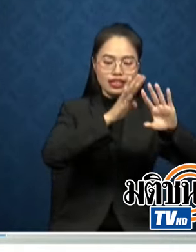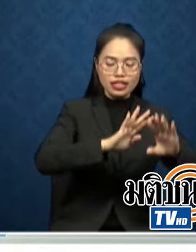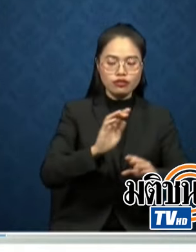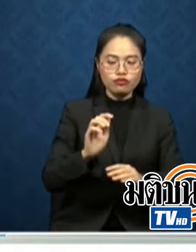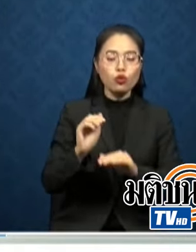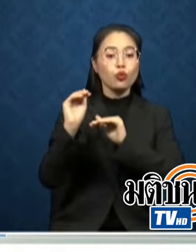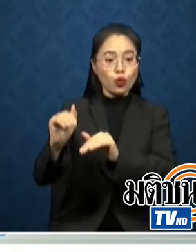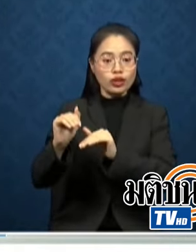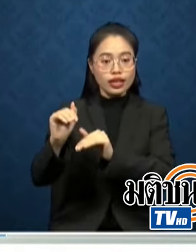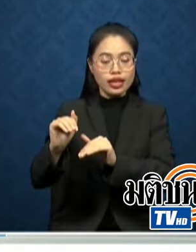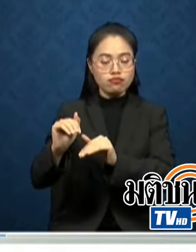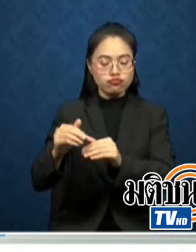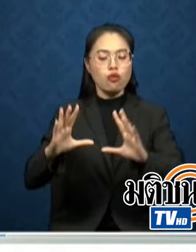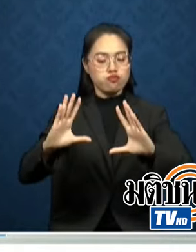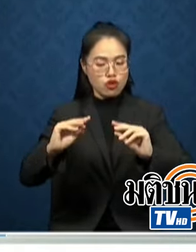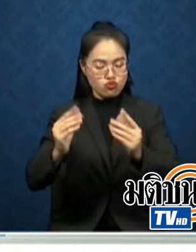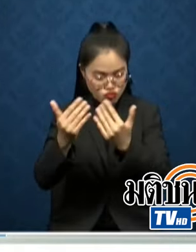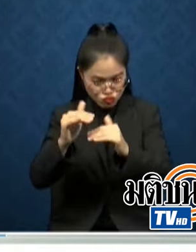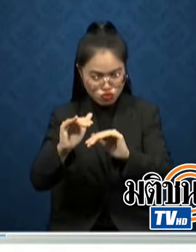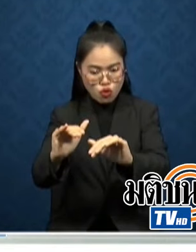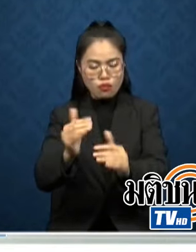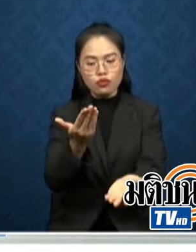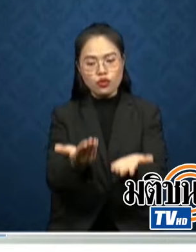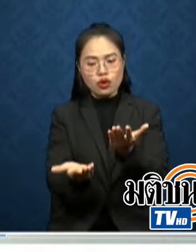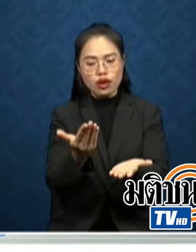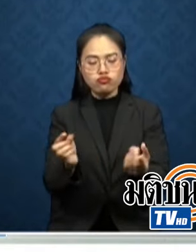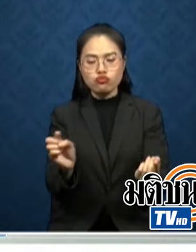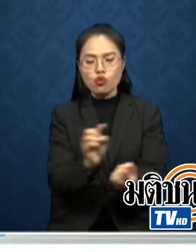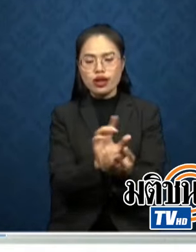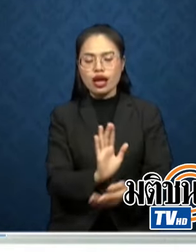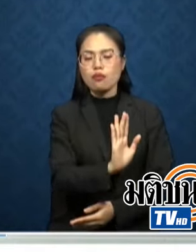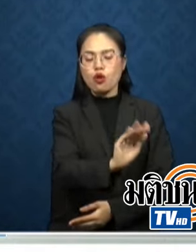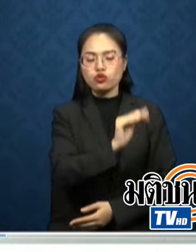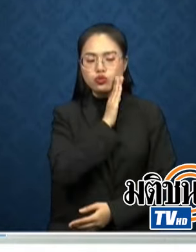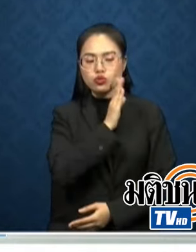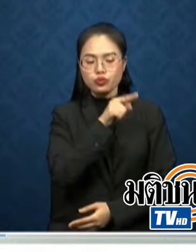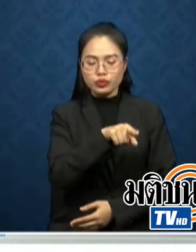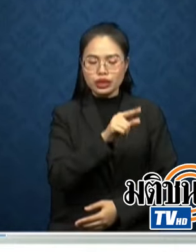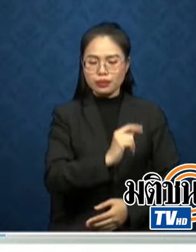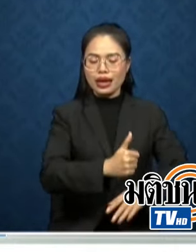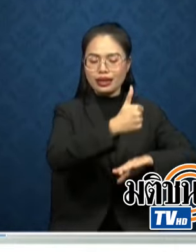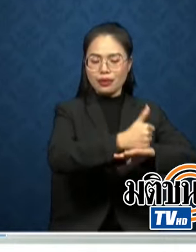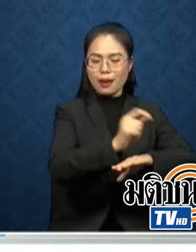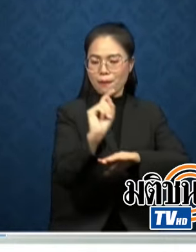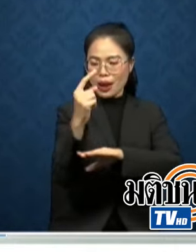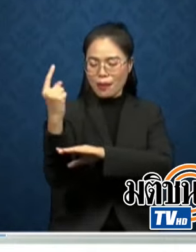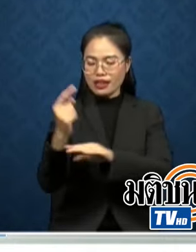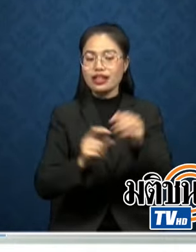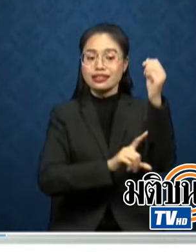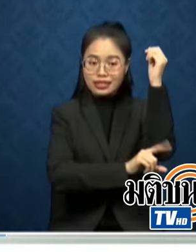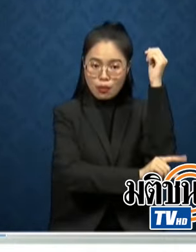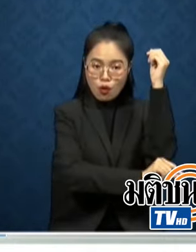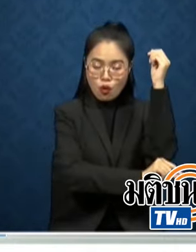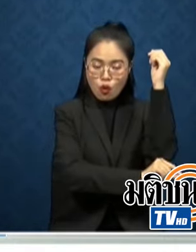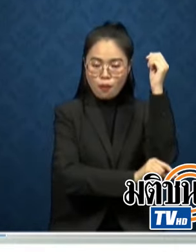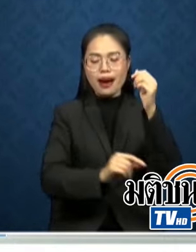ล้วก็หลายๆครั้งก็เป็นเรื่องของขนบธรรมเนียมประเพณีที่ผู้นำใหม่มาต้องไปเยือนประเทศเพื่อนบ้านไม่ว่าจะเป็นสิงคโปร์ไม่ว่าเป็นม